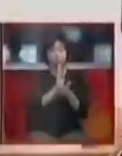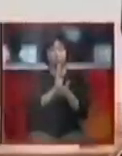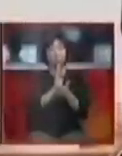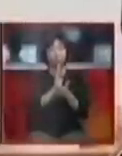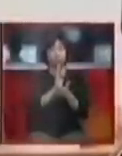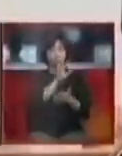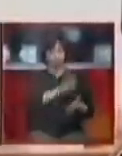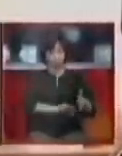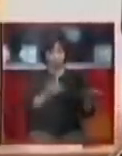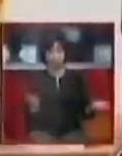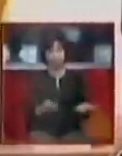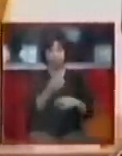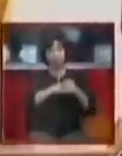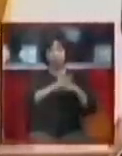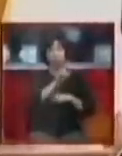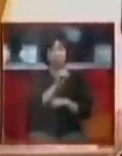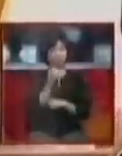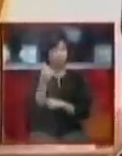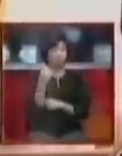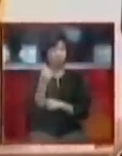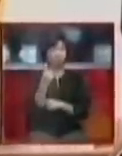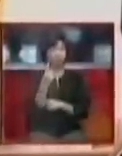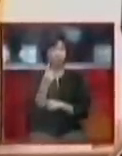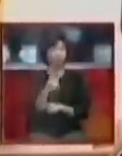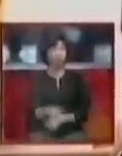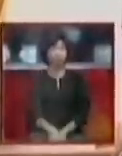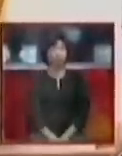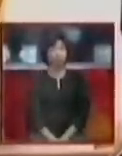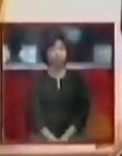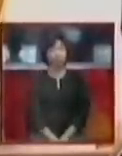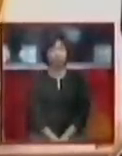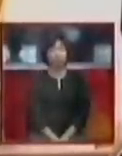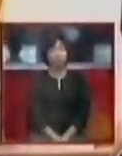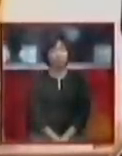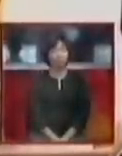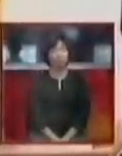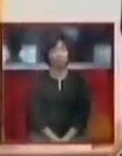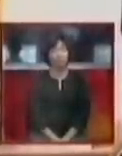ekonomiya noong taong 2011.